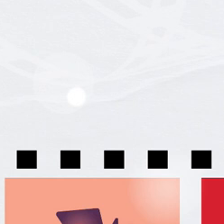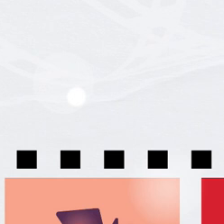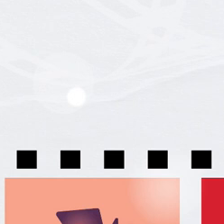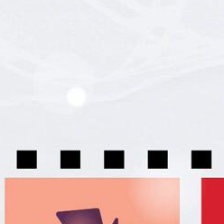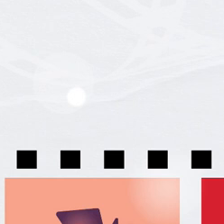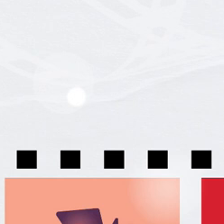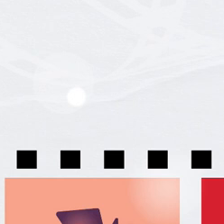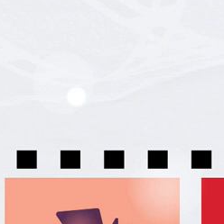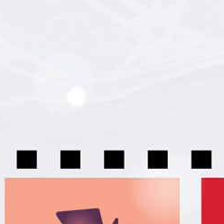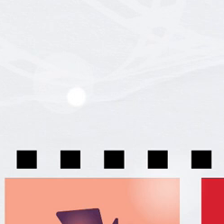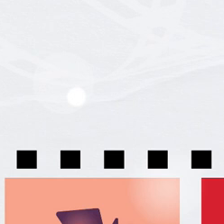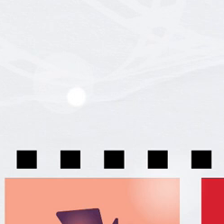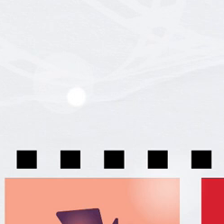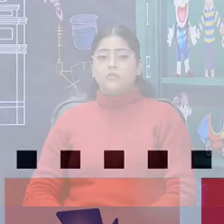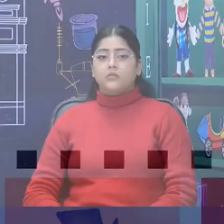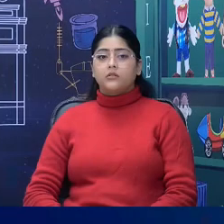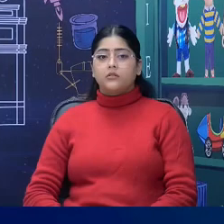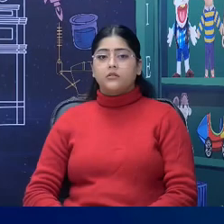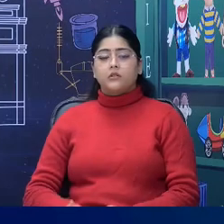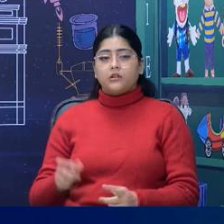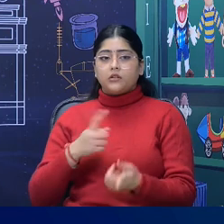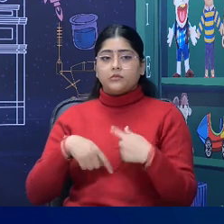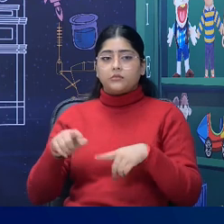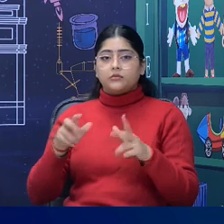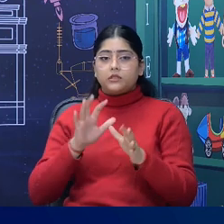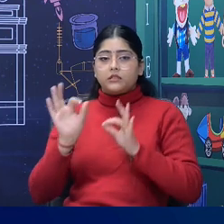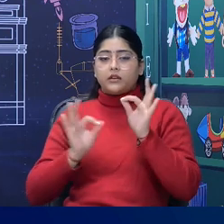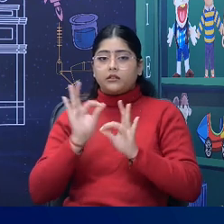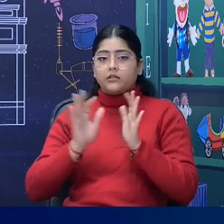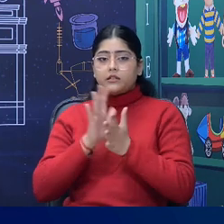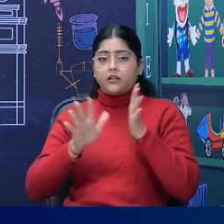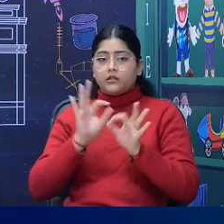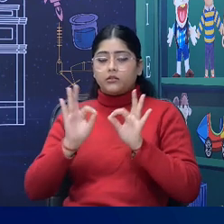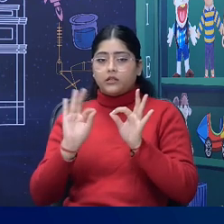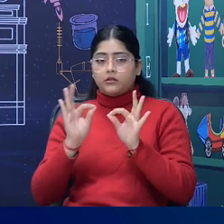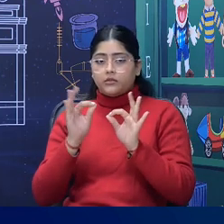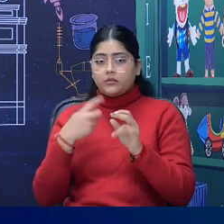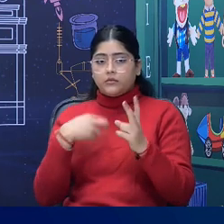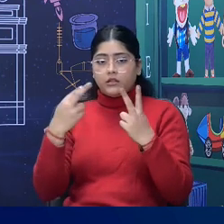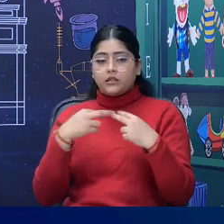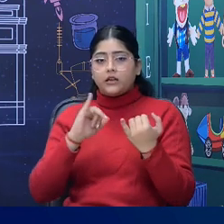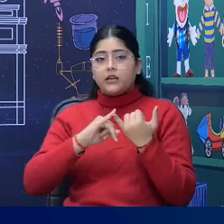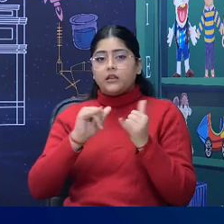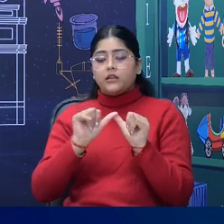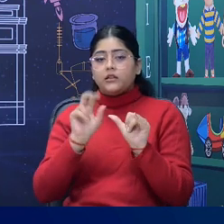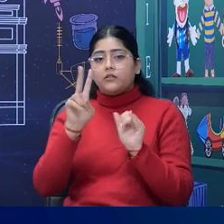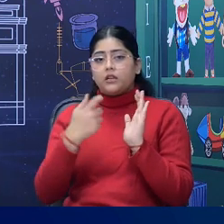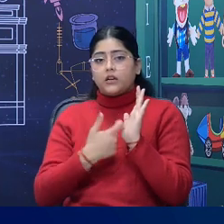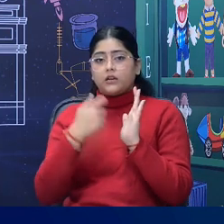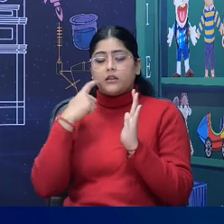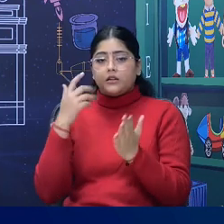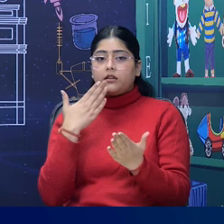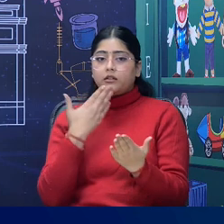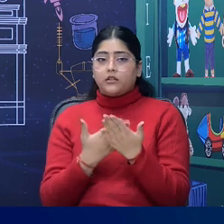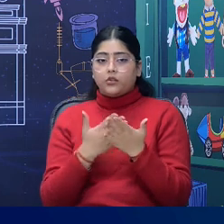2024 है आप स्क्रीन पर मेरे साथ साइन लैंग्वेज इंटरप्रेटर सावरी को देख रहे हैं सावरी आपका बहुत-बहुत धन्यवाद आज के सत्र